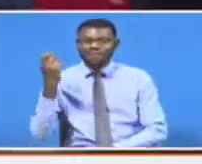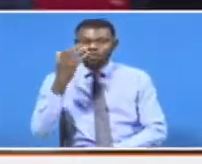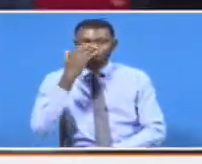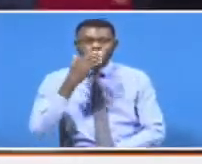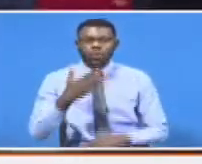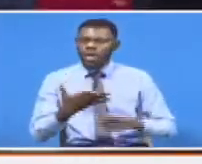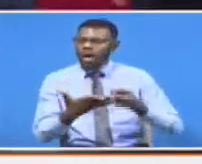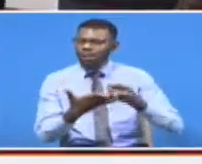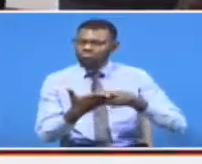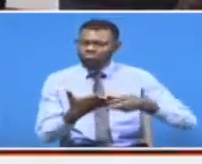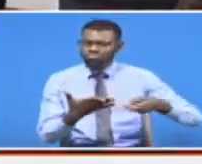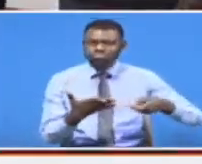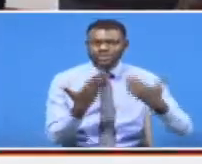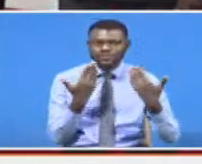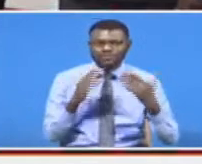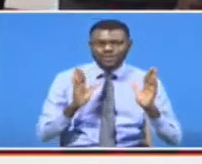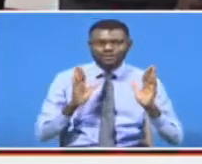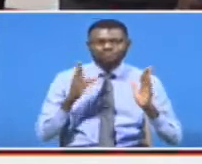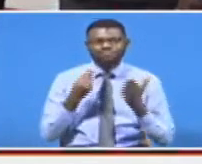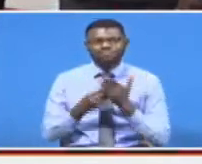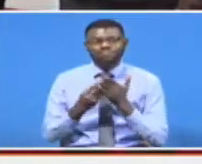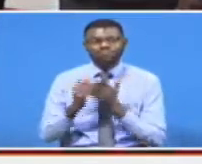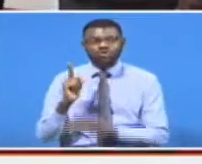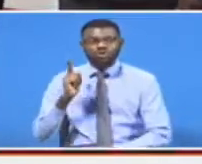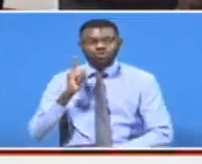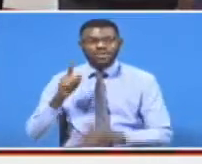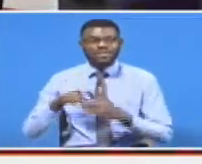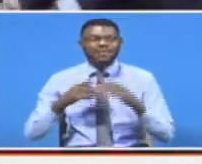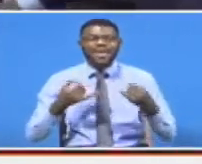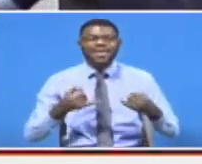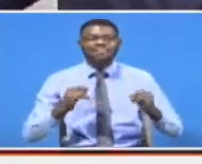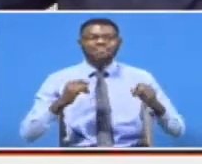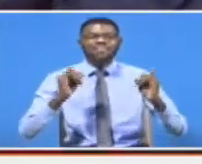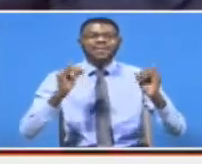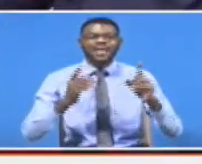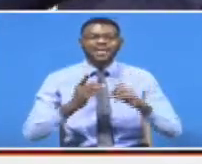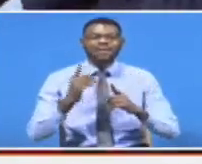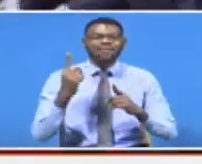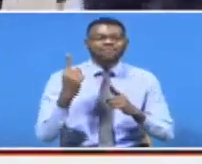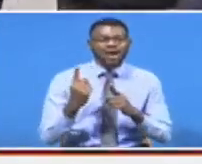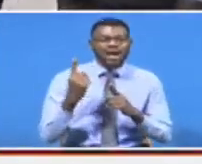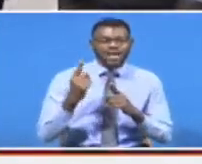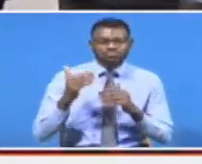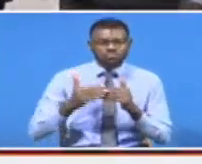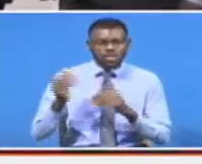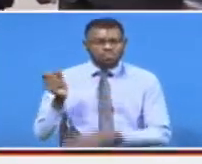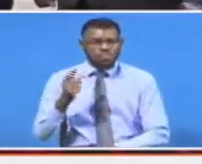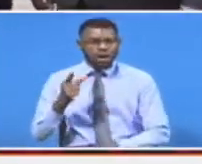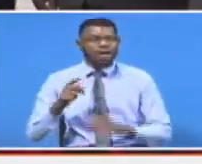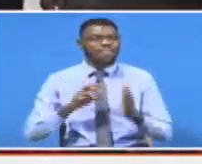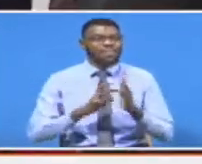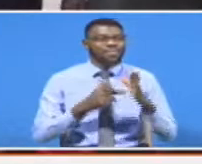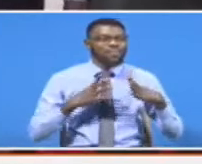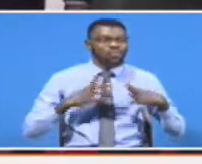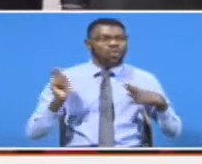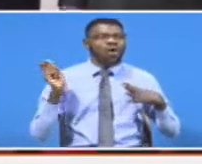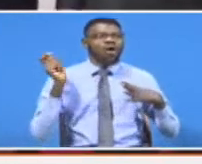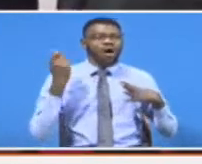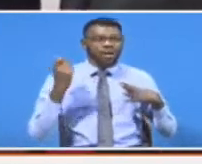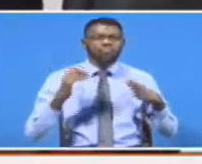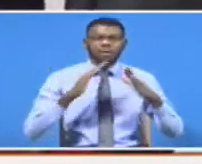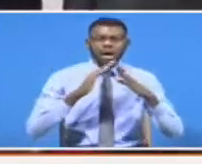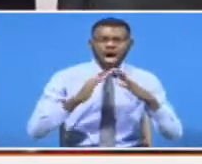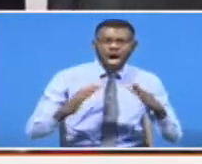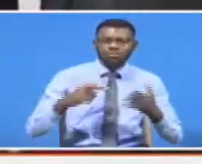aliidhinisha mswada huo utakaoanza kutekelezwa rasmi tarehe 1 mwezi ujao, ishara kuwa Wakenya wataanza rasmi kulipia kiwango